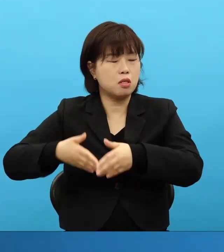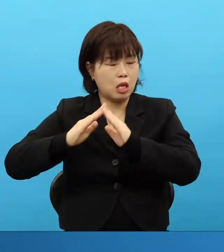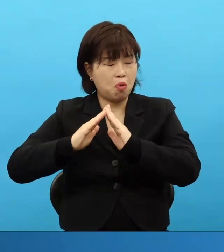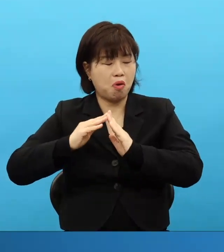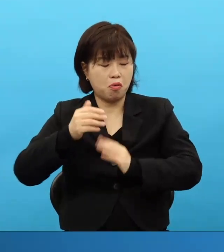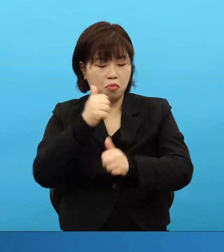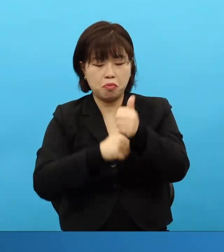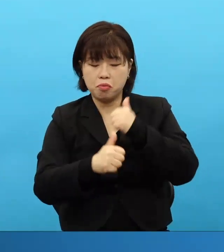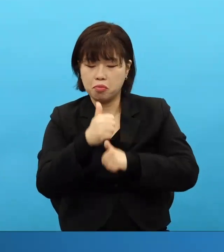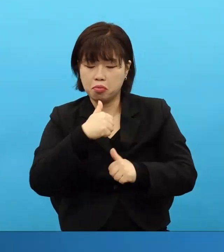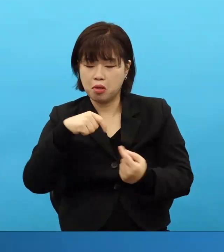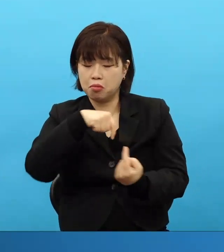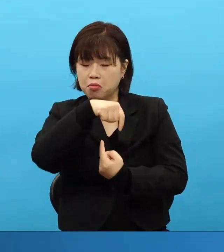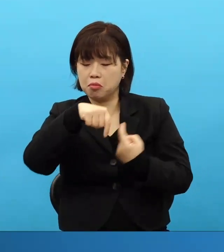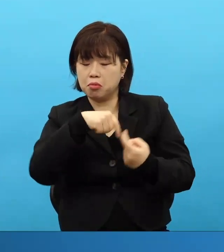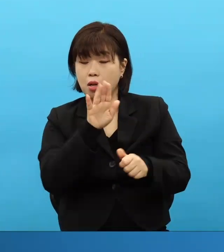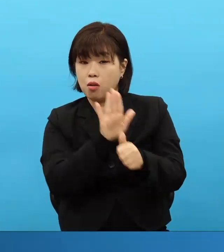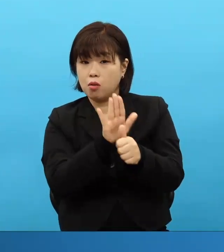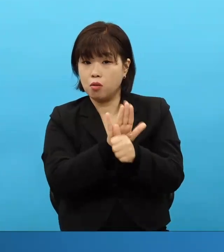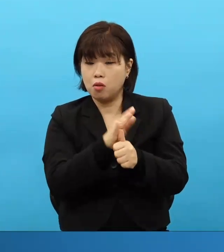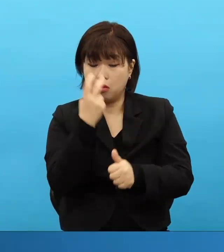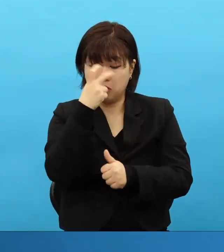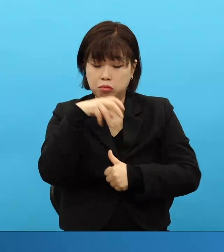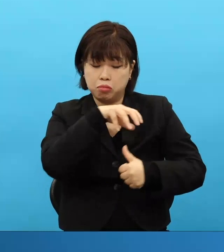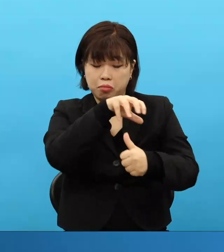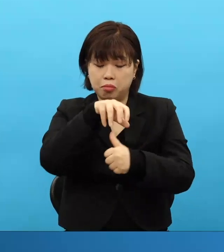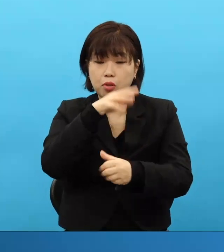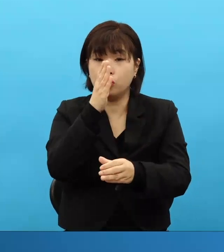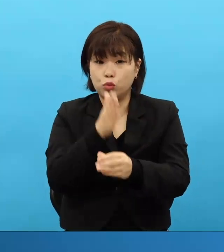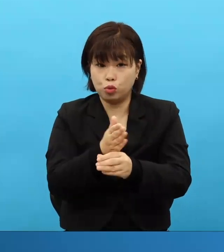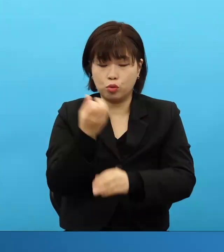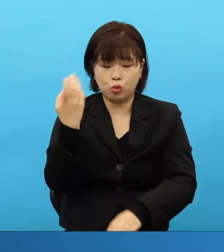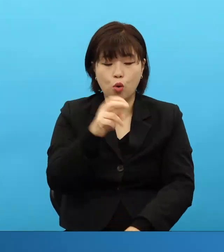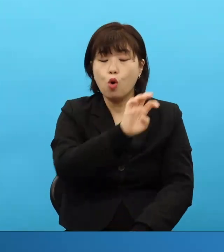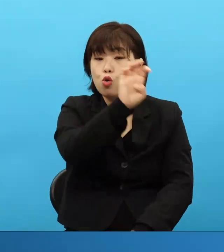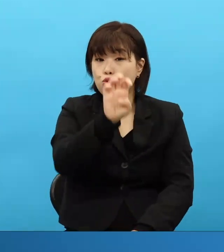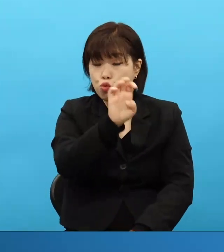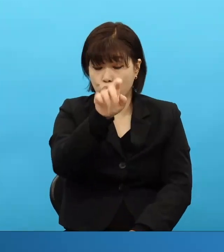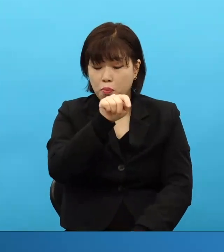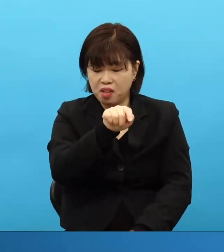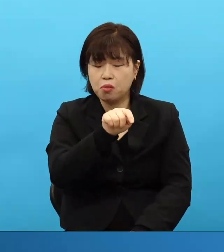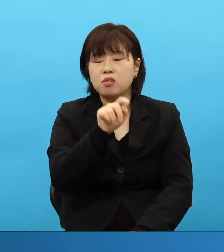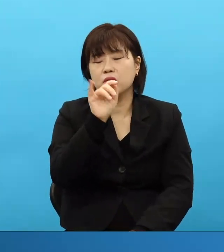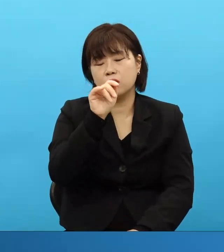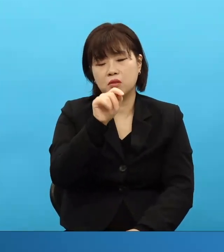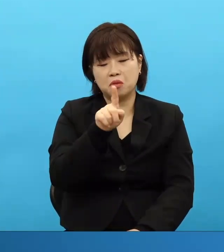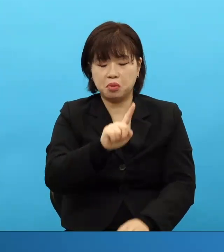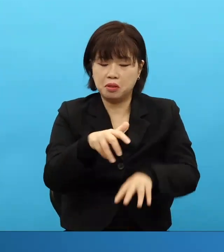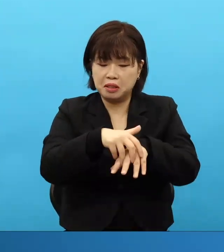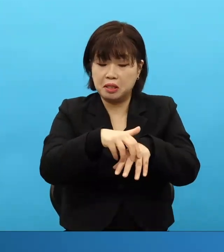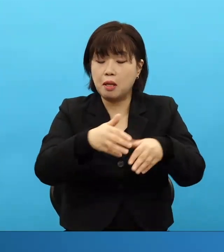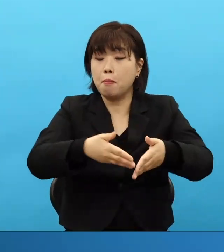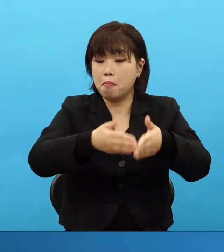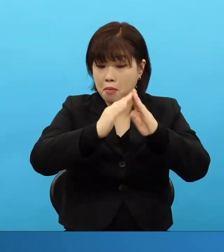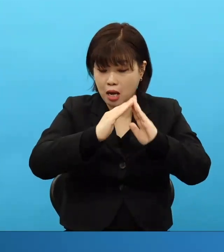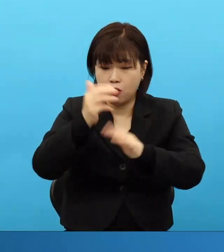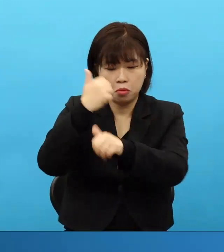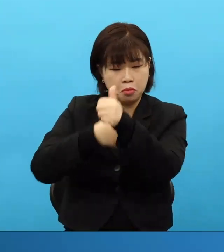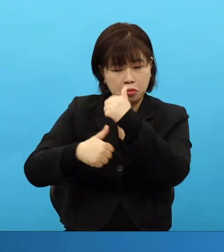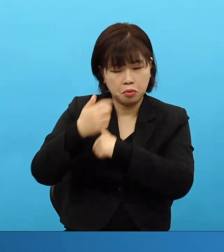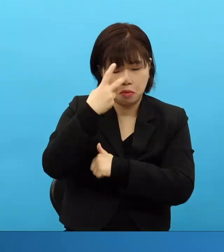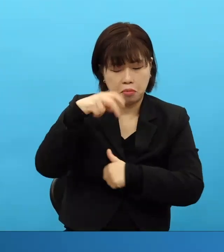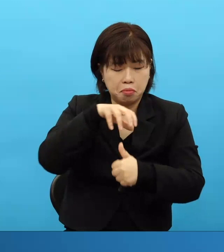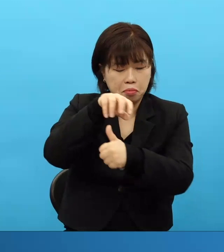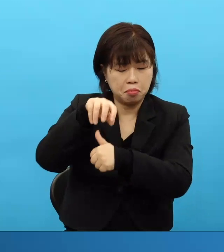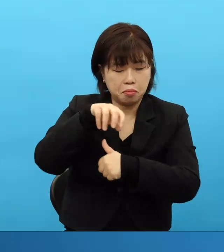특히 후대를 움직이고 And 있습니다. especially is moving the next generation. 좋은 단체라고 봅니다. And so I look at them as very good 그러나 organizations. 영적 문제는 해결 안 되고 있는 겁니다.